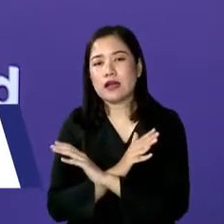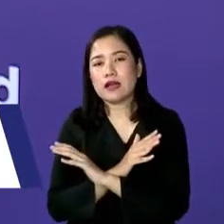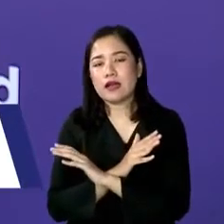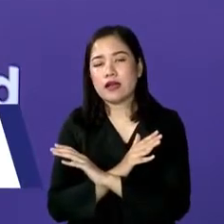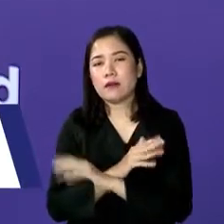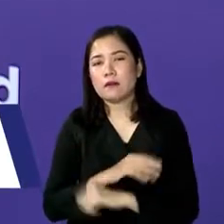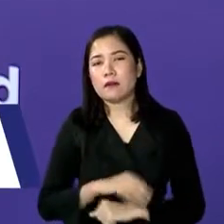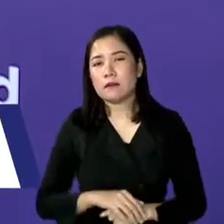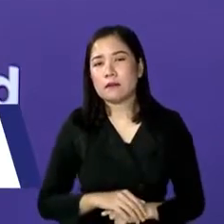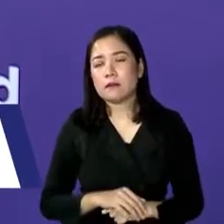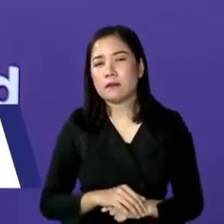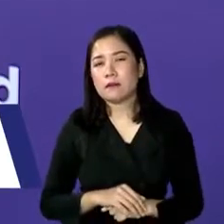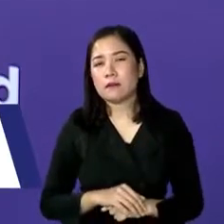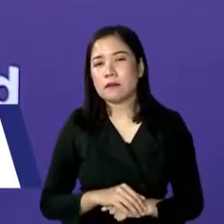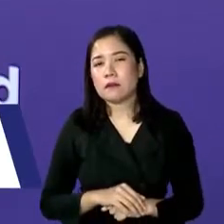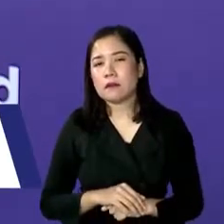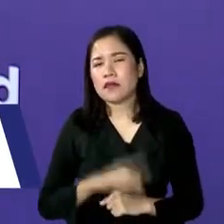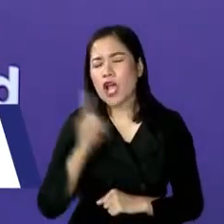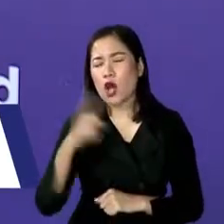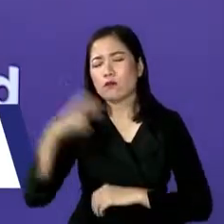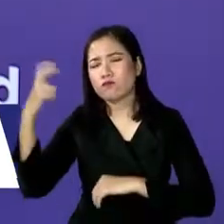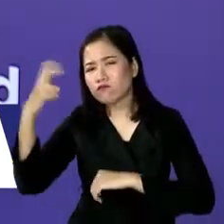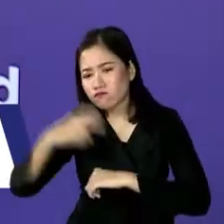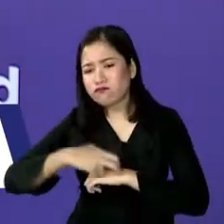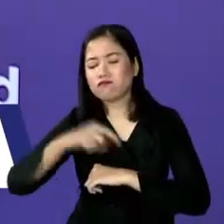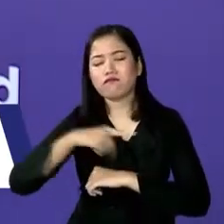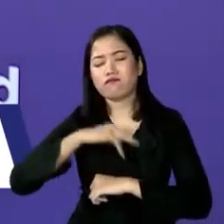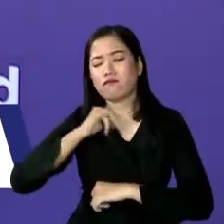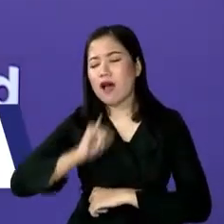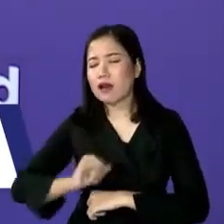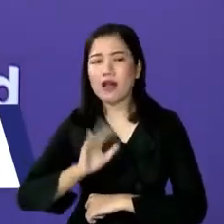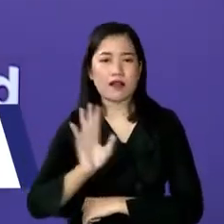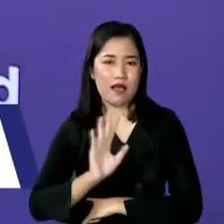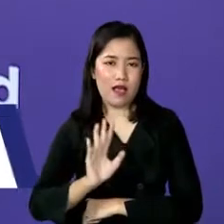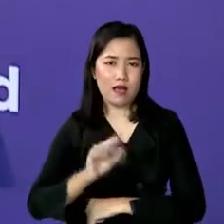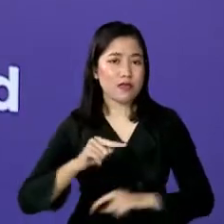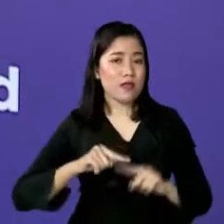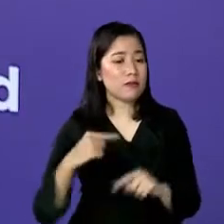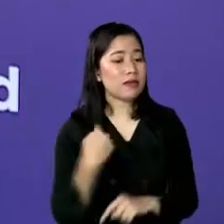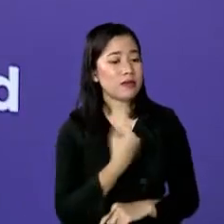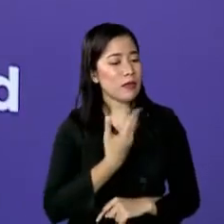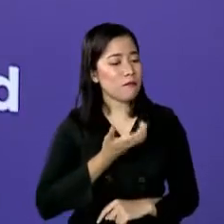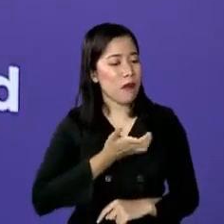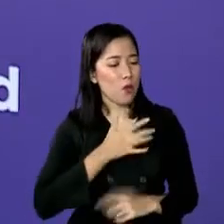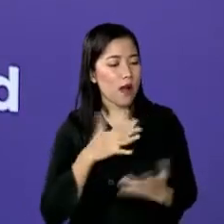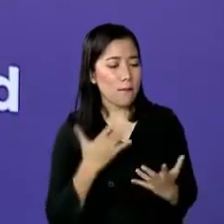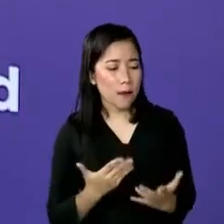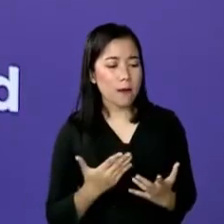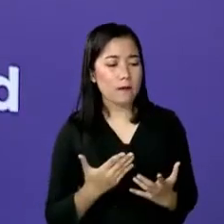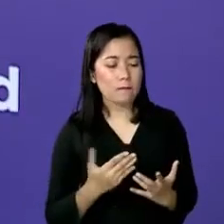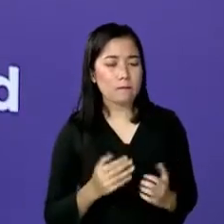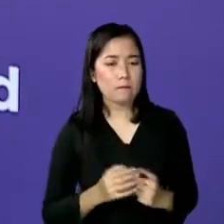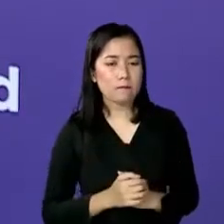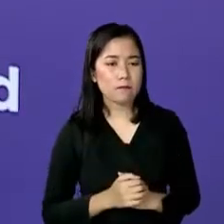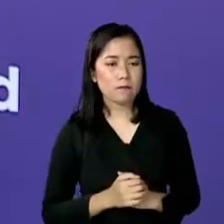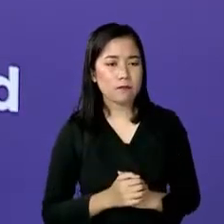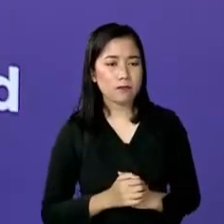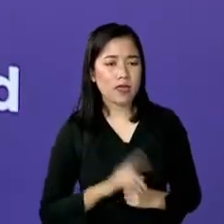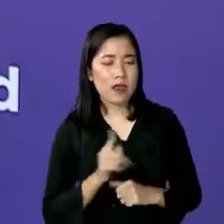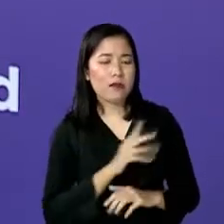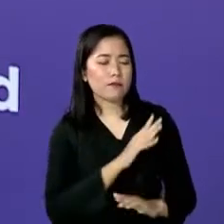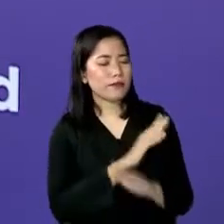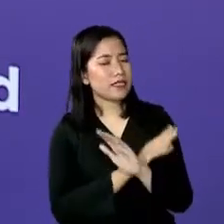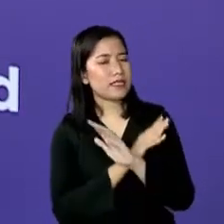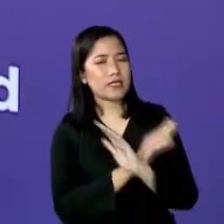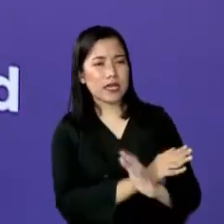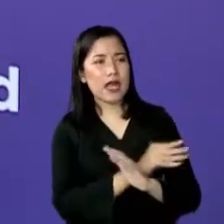kalau terinfeksi itu tidak menjadi parah tetapi tentu yang kita inginkan adalah bagaimana kita mencegah dari sisi